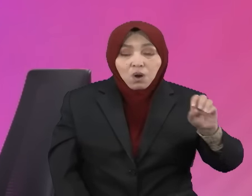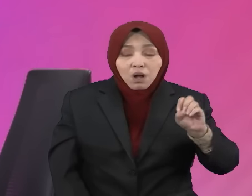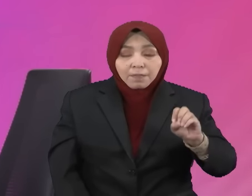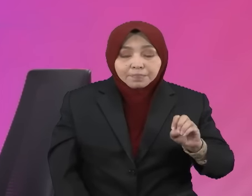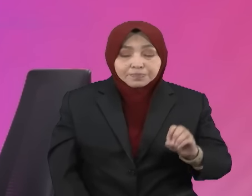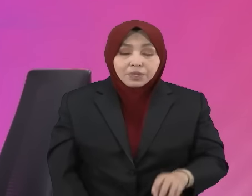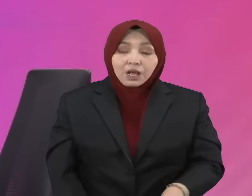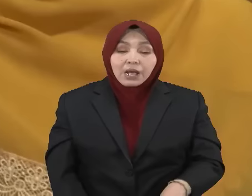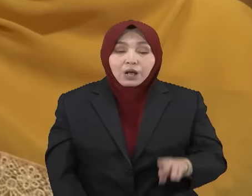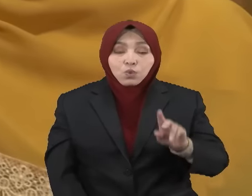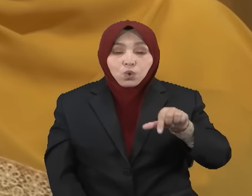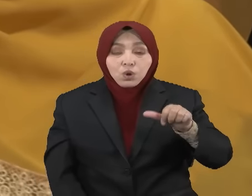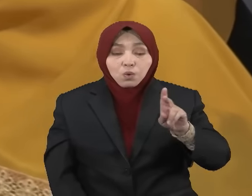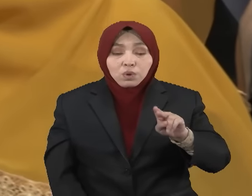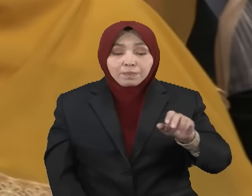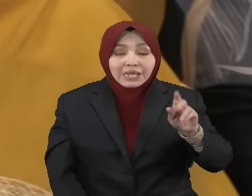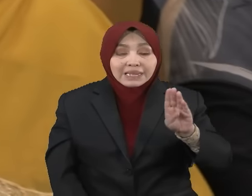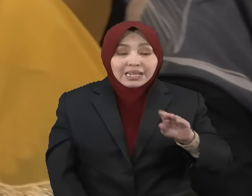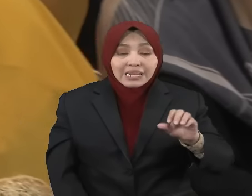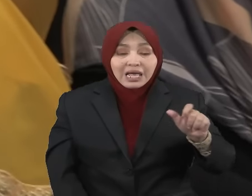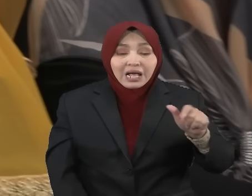البالغة قل